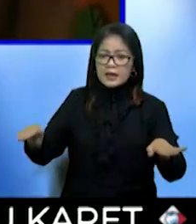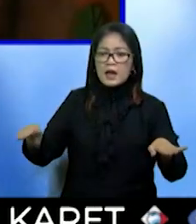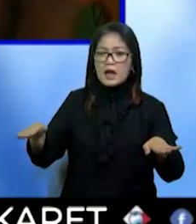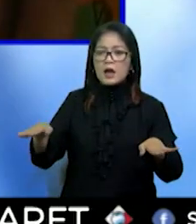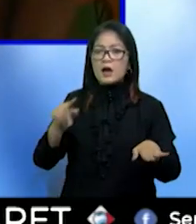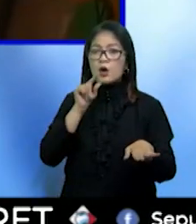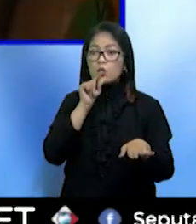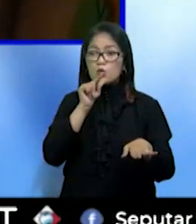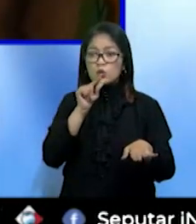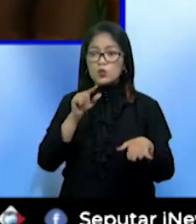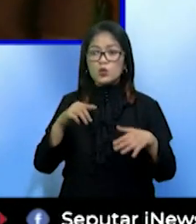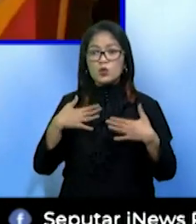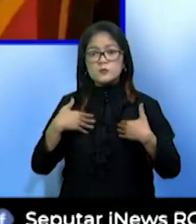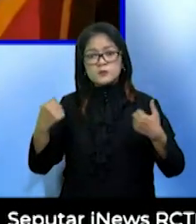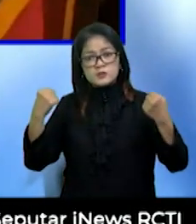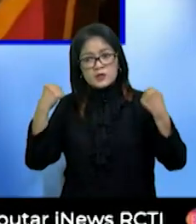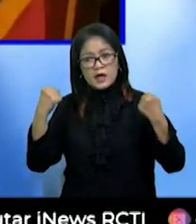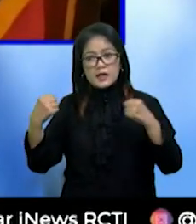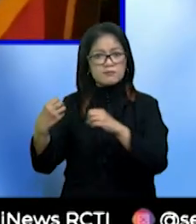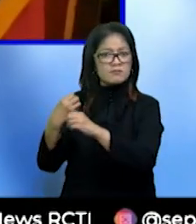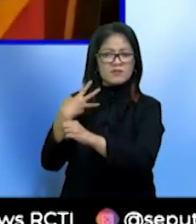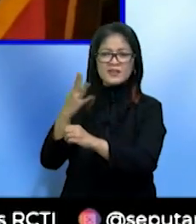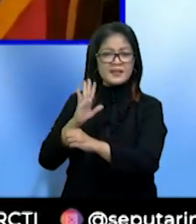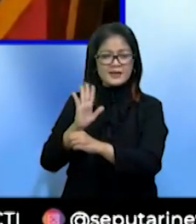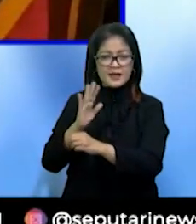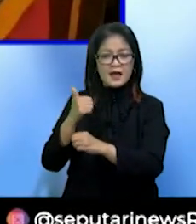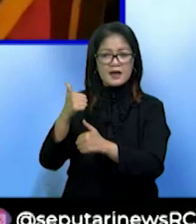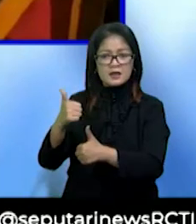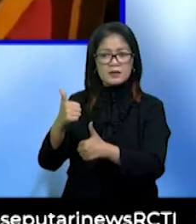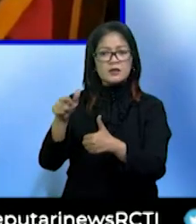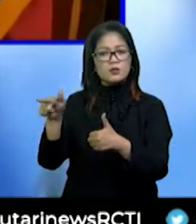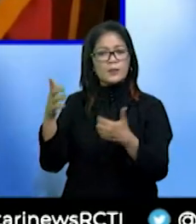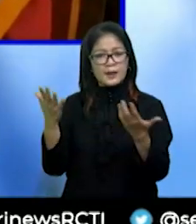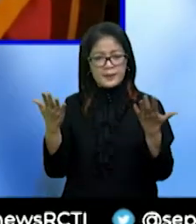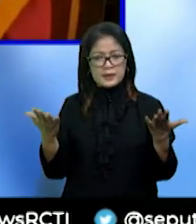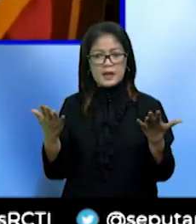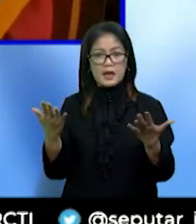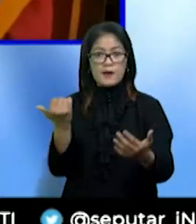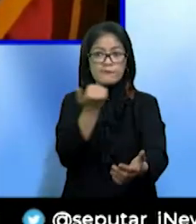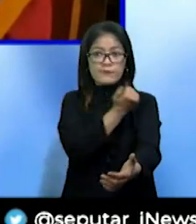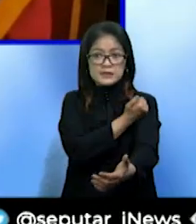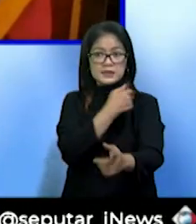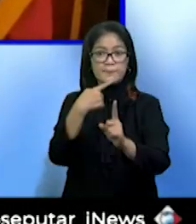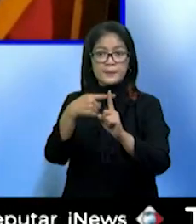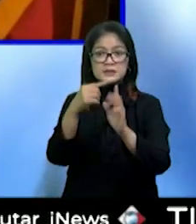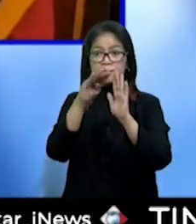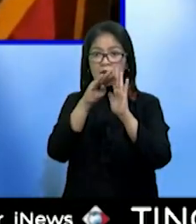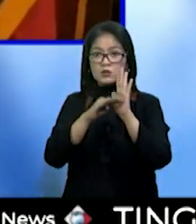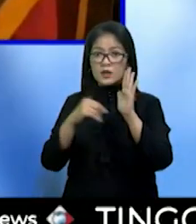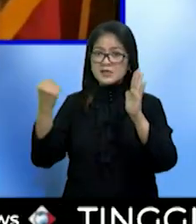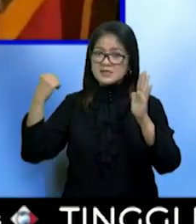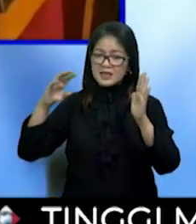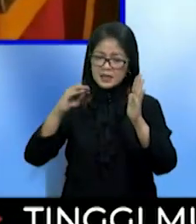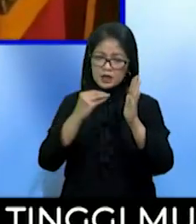tetap tidak tertular COVID-19 adalah selain vaksinasi tentunya adalah protokol kesehatan. Ini yang pertama.